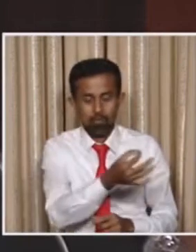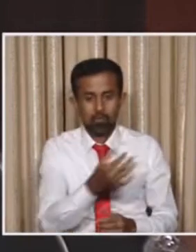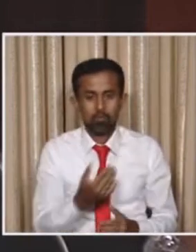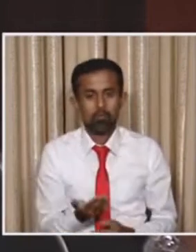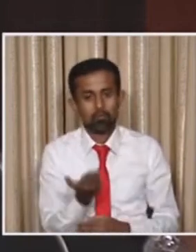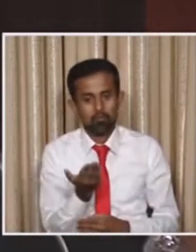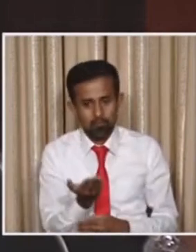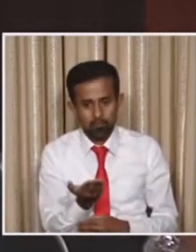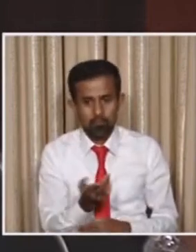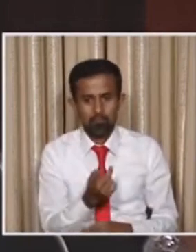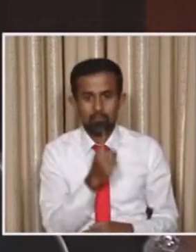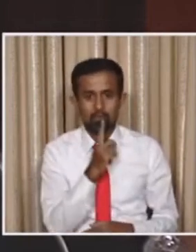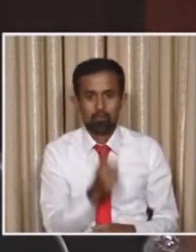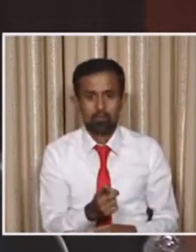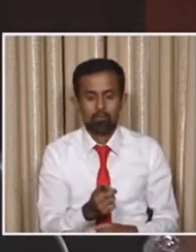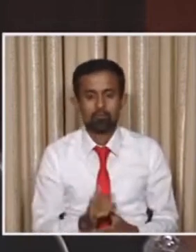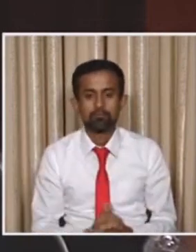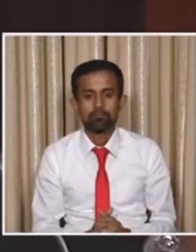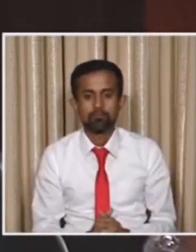කරනවා